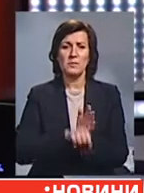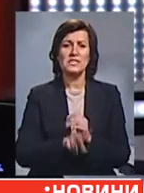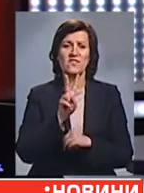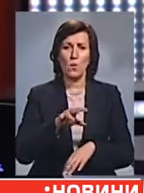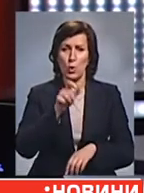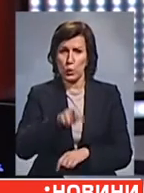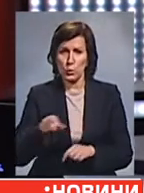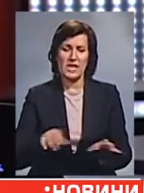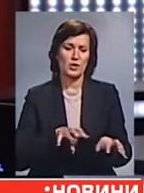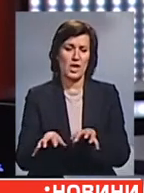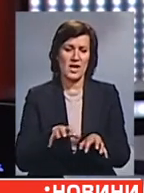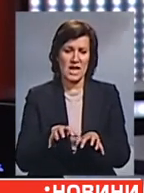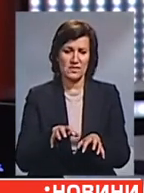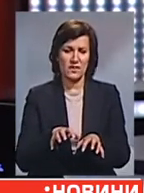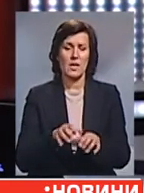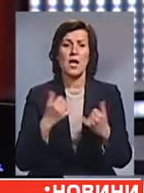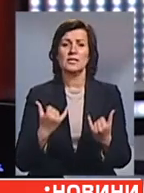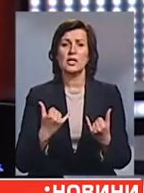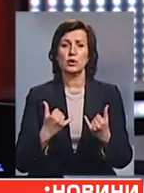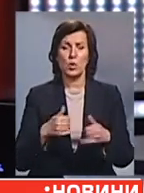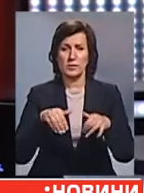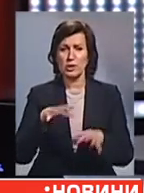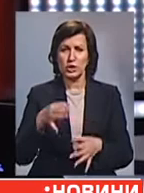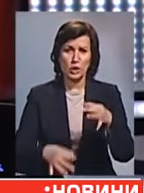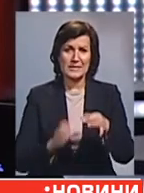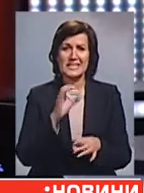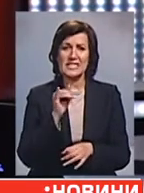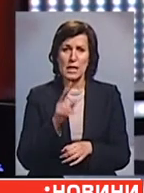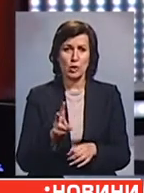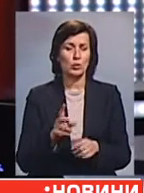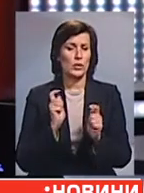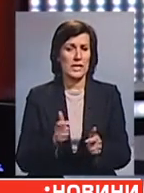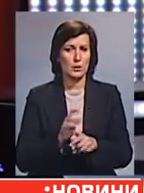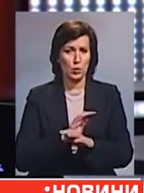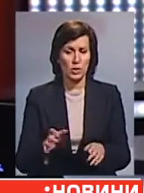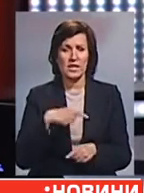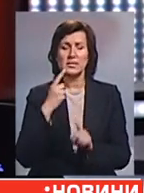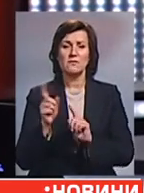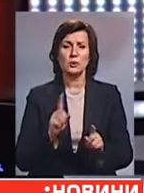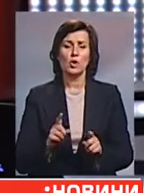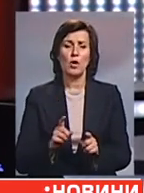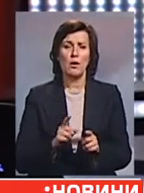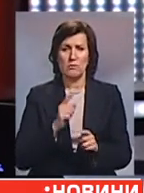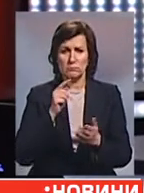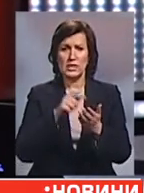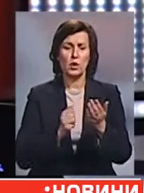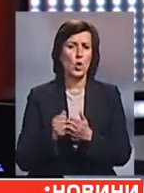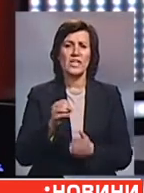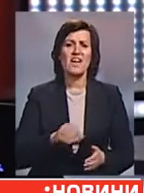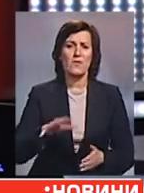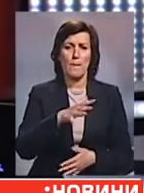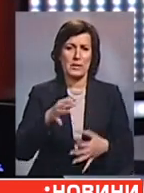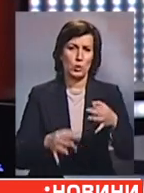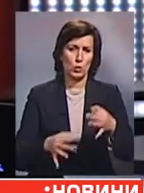людей та шахрайстві. З сьогоднішнім рішенням суду Слюсарчук не згоден, сказав, що дійде до Європейського суду.